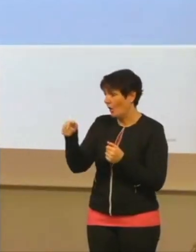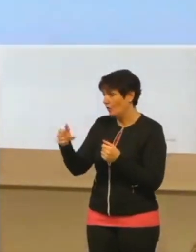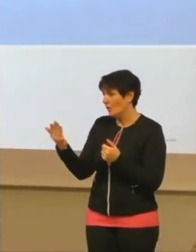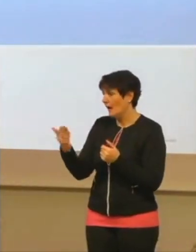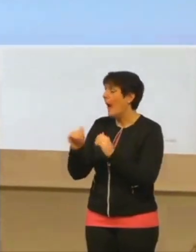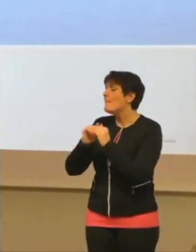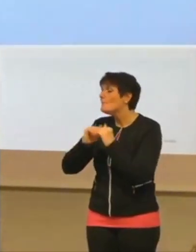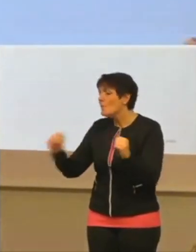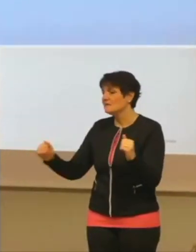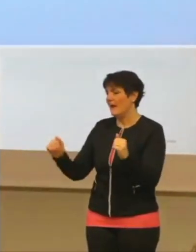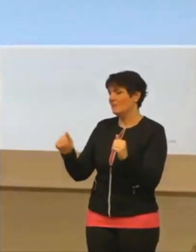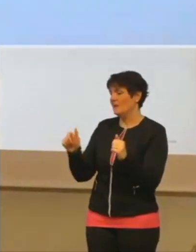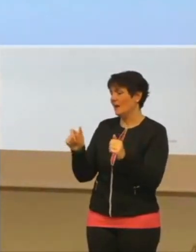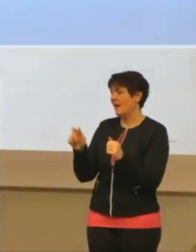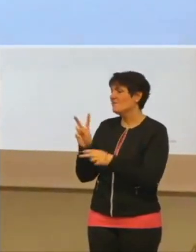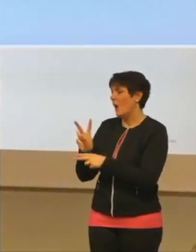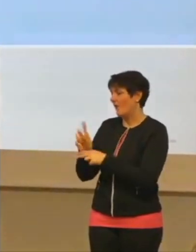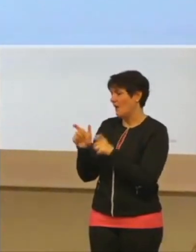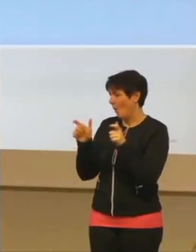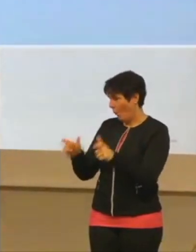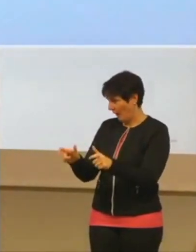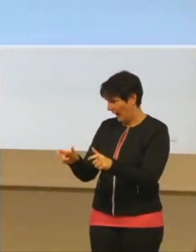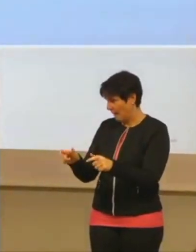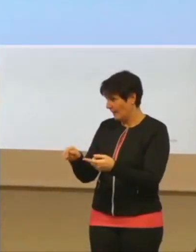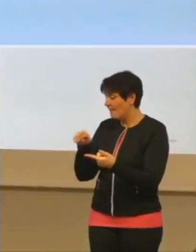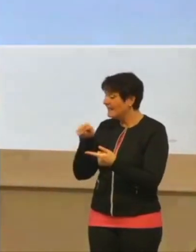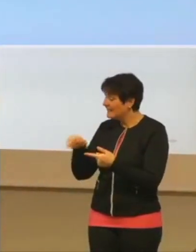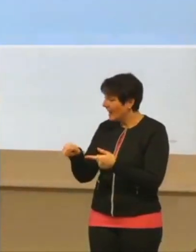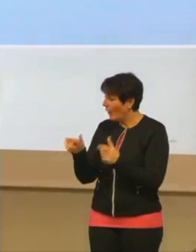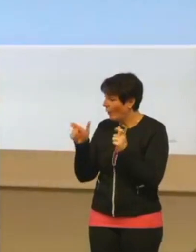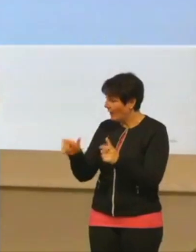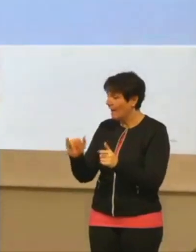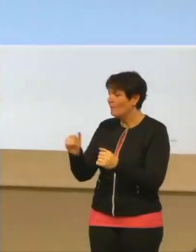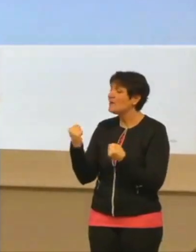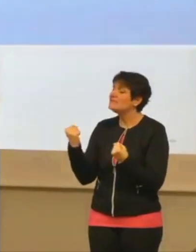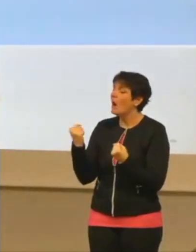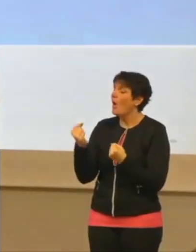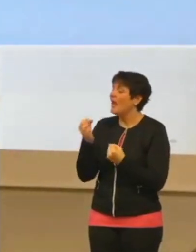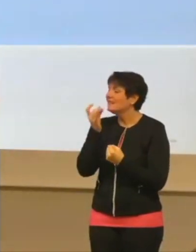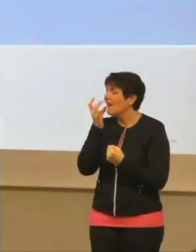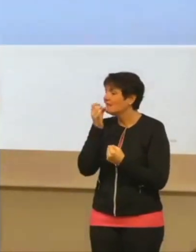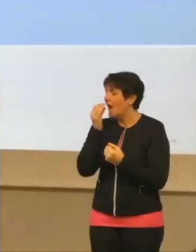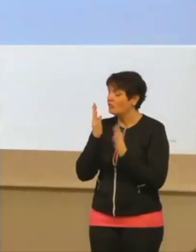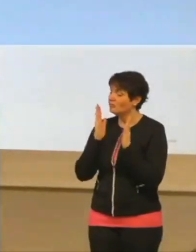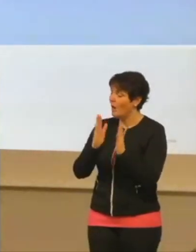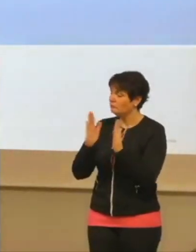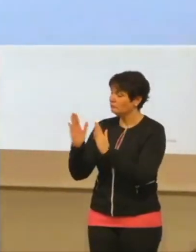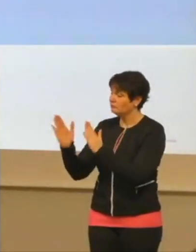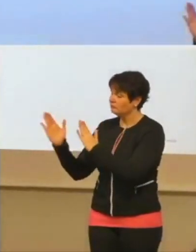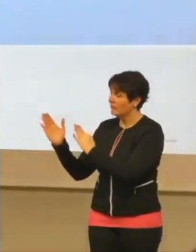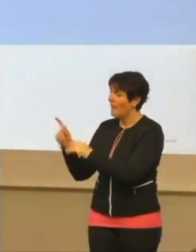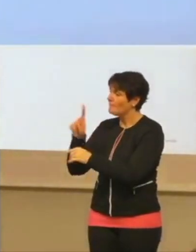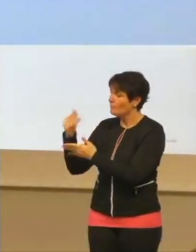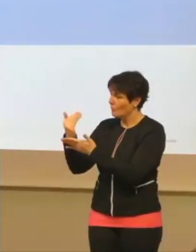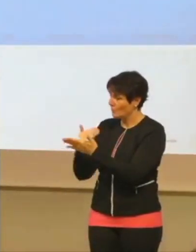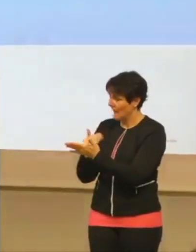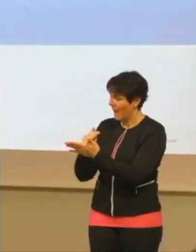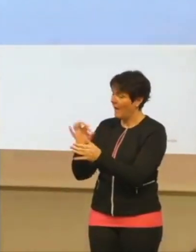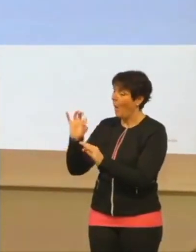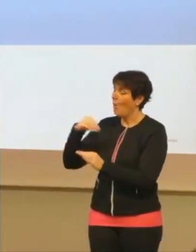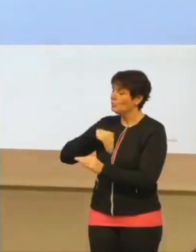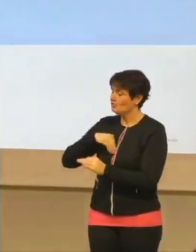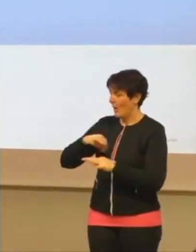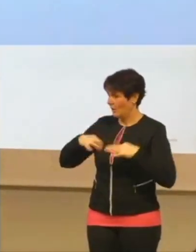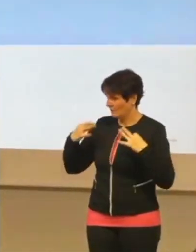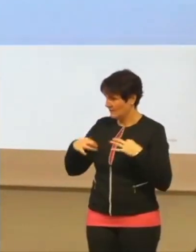posebnih varovalnih ukrepih. Uporaba teh ukrepov je zelo natančno opredeljena v zakonu o duševnem zdravju,